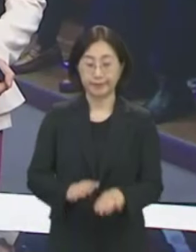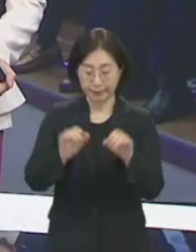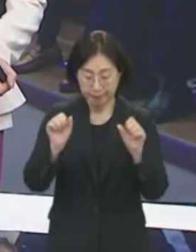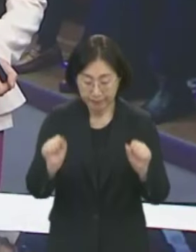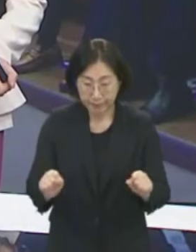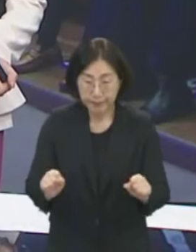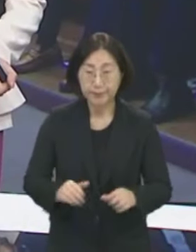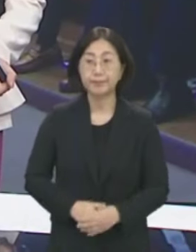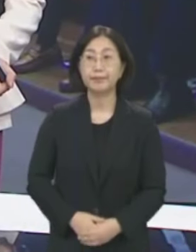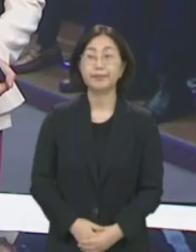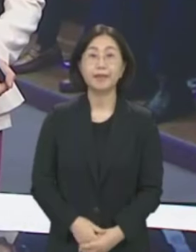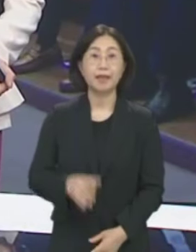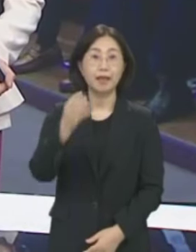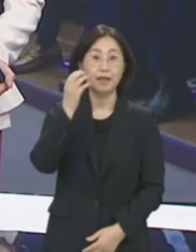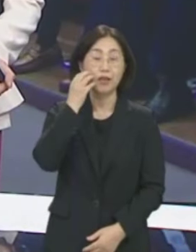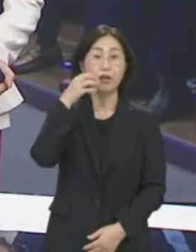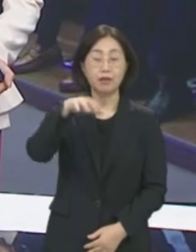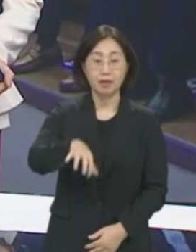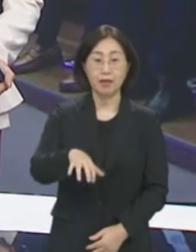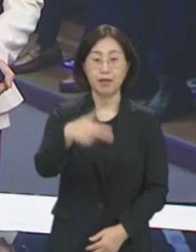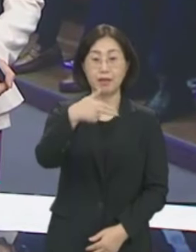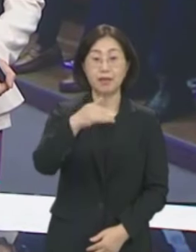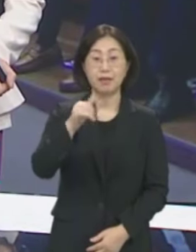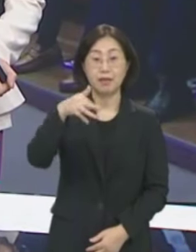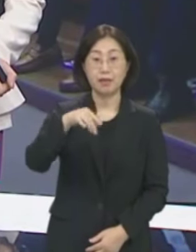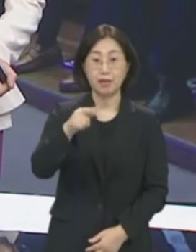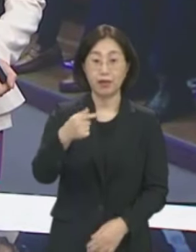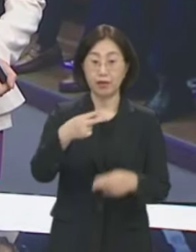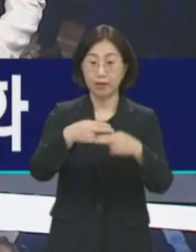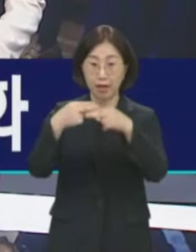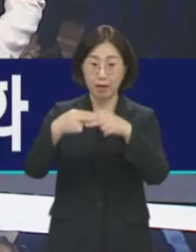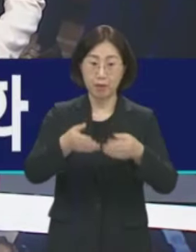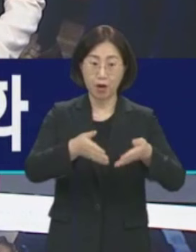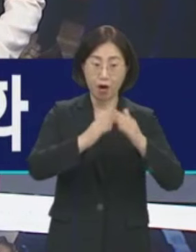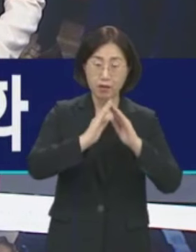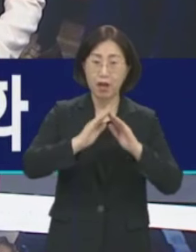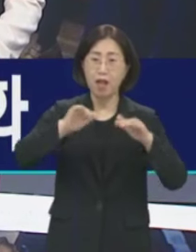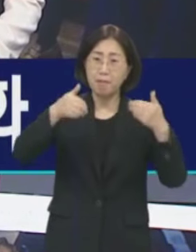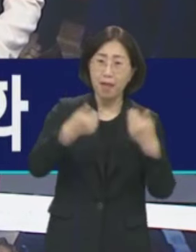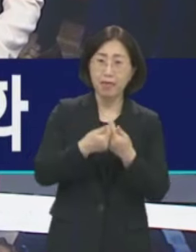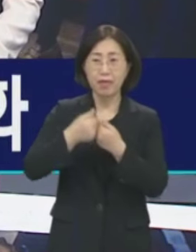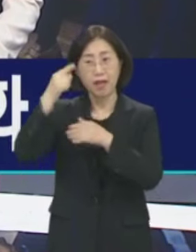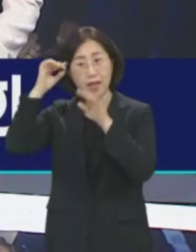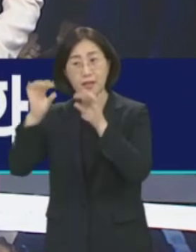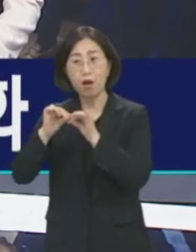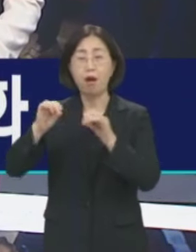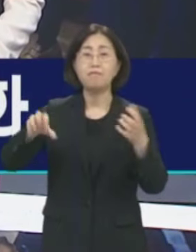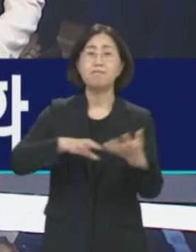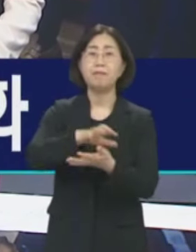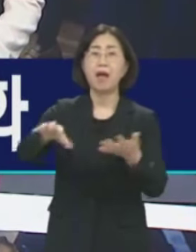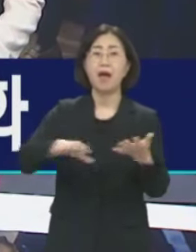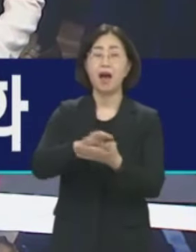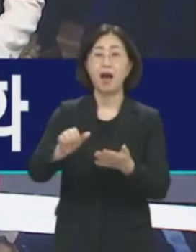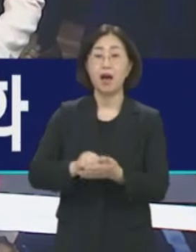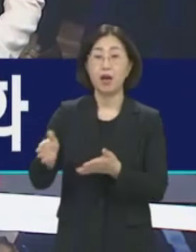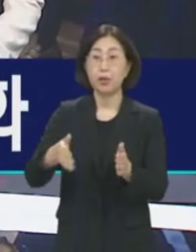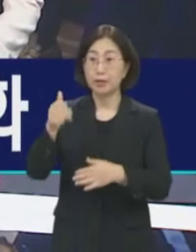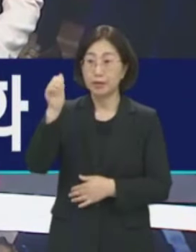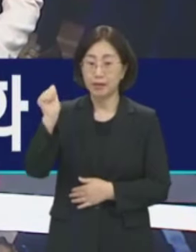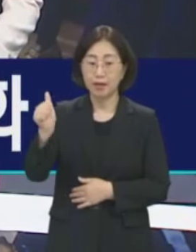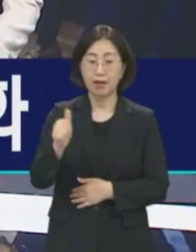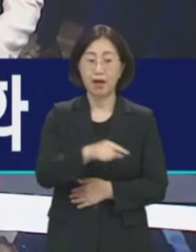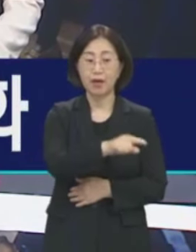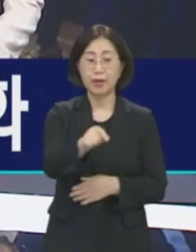여러분 안녕하십니까? 조용했던 청양이 지천댐 건설을 놓고 시끄럽습니다. 김태흠 충남도지사가